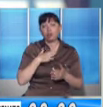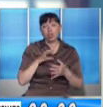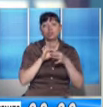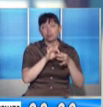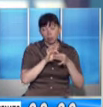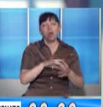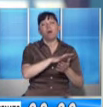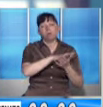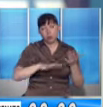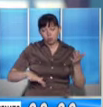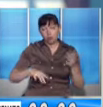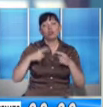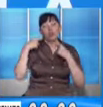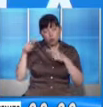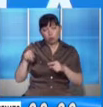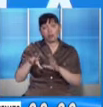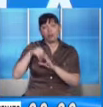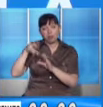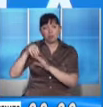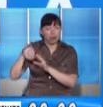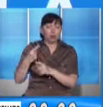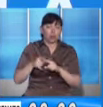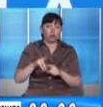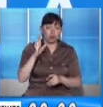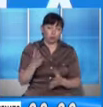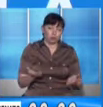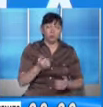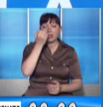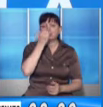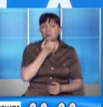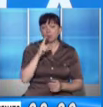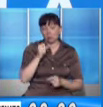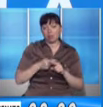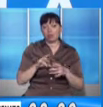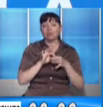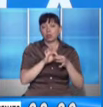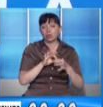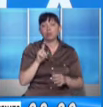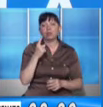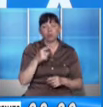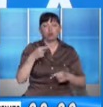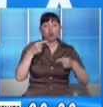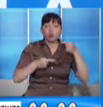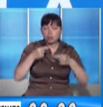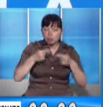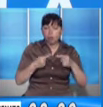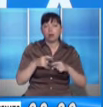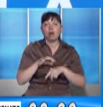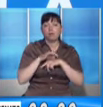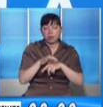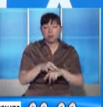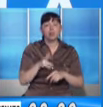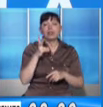colaborarea noastră va continua la alte alegeri și nu numai. Și noi vă mulțumim pentru această colaborare, pentru că dezbaterile sunt organizate